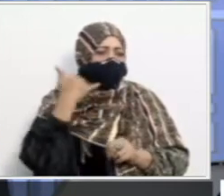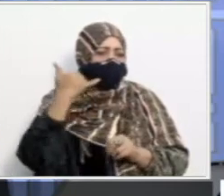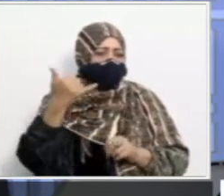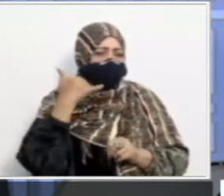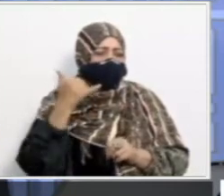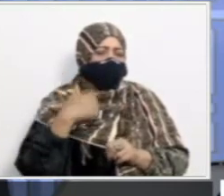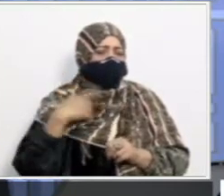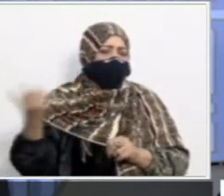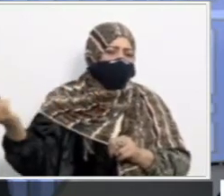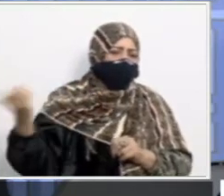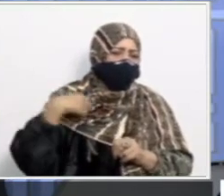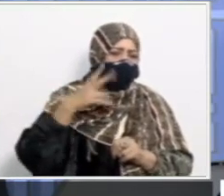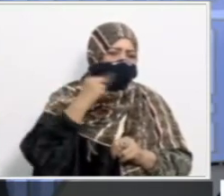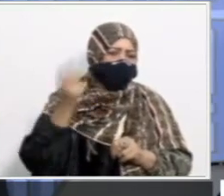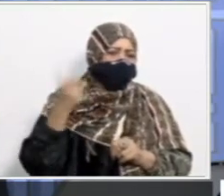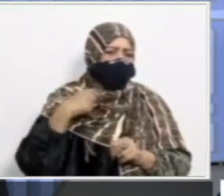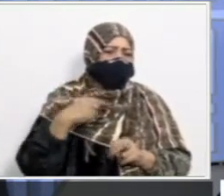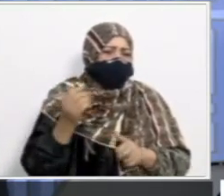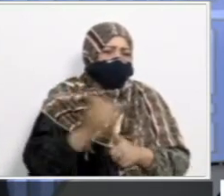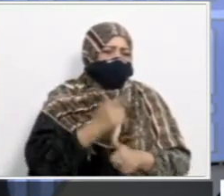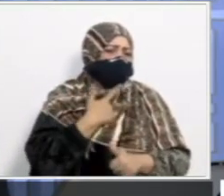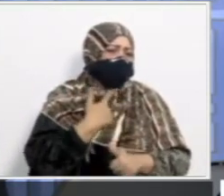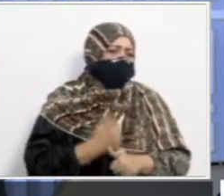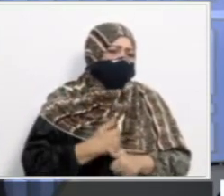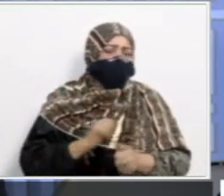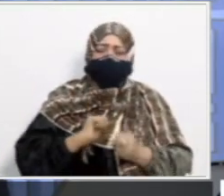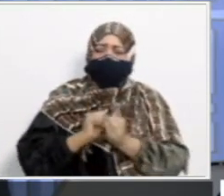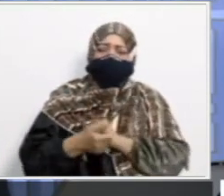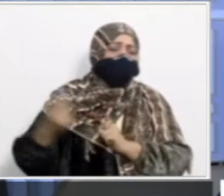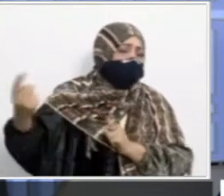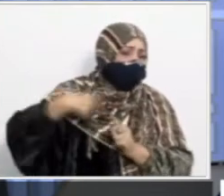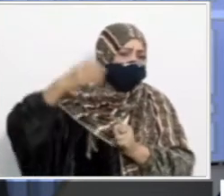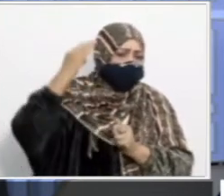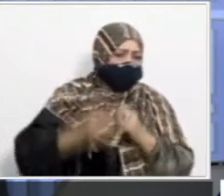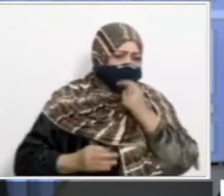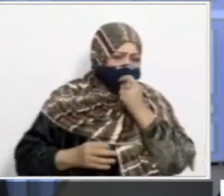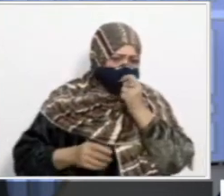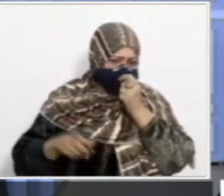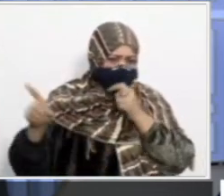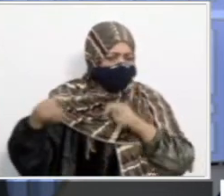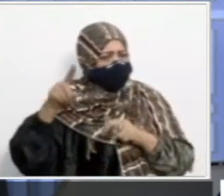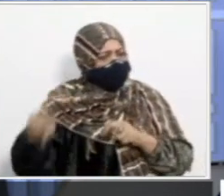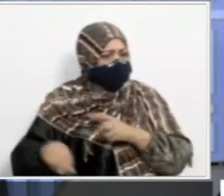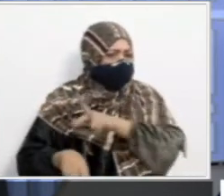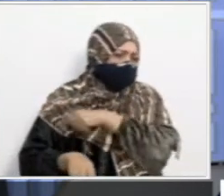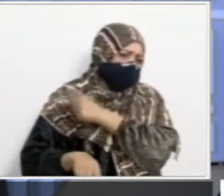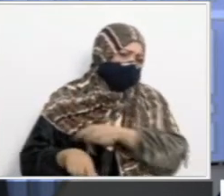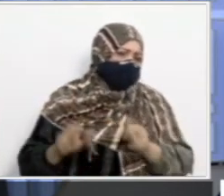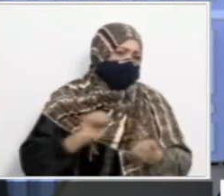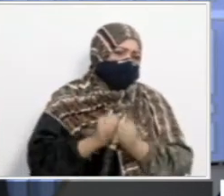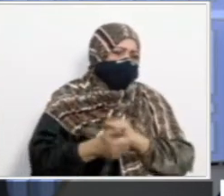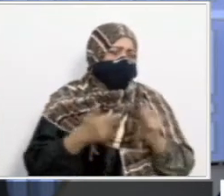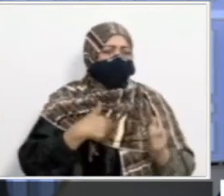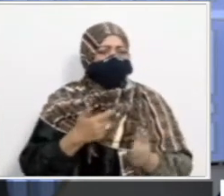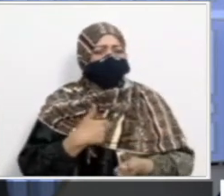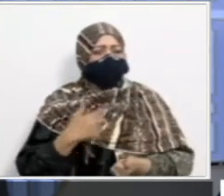نطلق، لا أريد الطلاق. يقول هل يأثم أهل الزوجة بهذا؟ هذا يتوقف على معاملتك يا أخ أحمد.